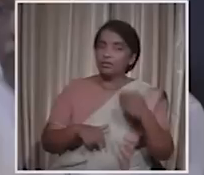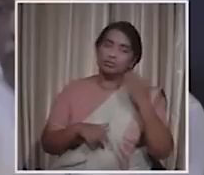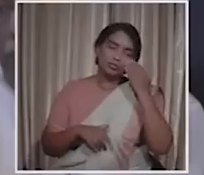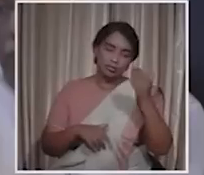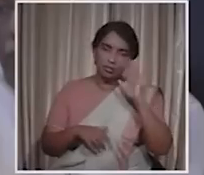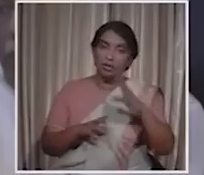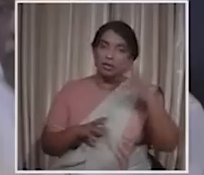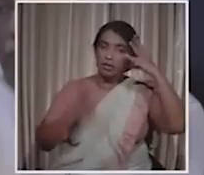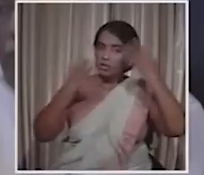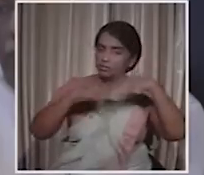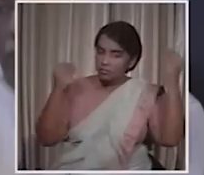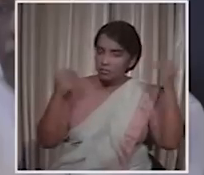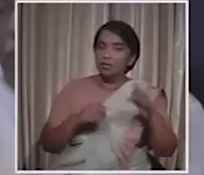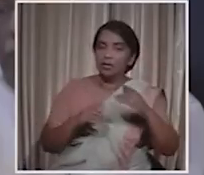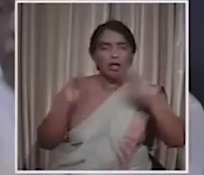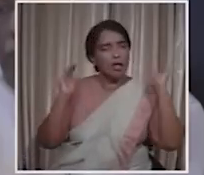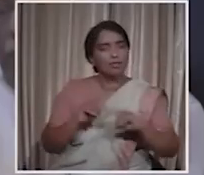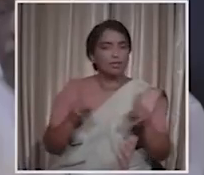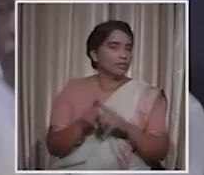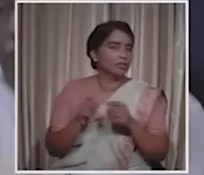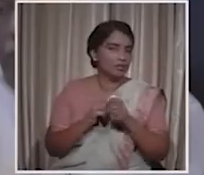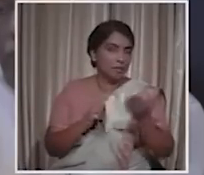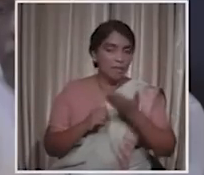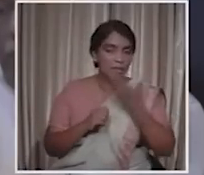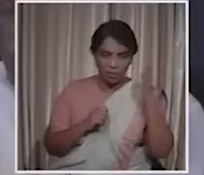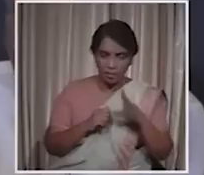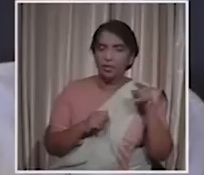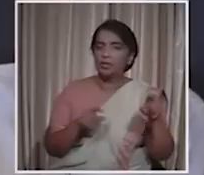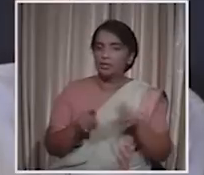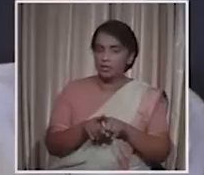දැන්වේවි. විදුලි කප්පාදුව අවම තත්ත්වයකට ගෙන එන්නට හැකි වෙලා තියෙනවා.